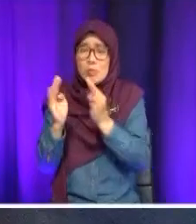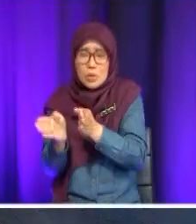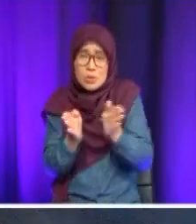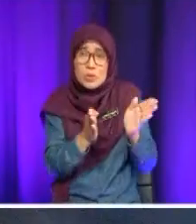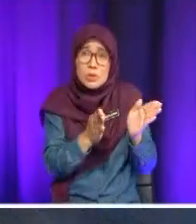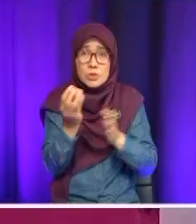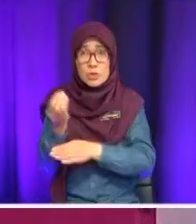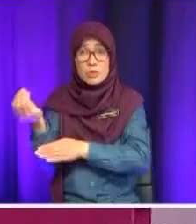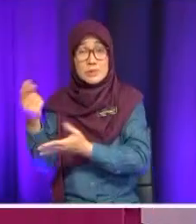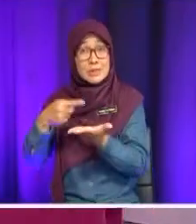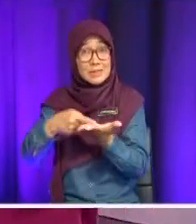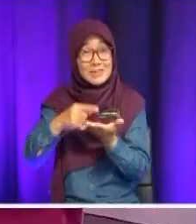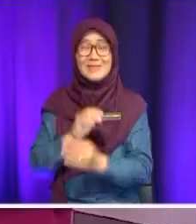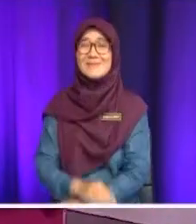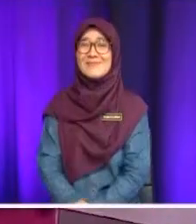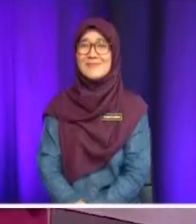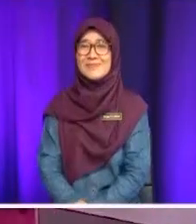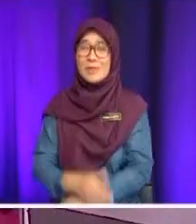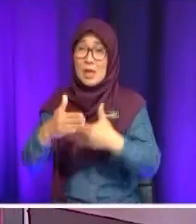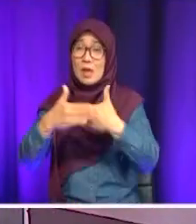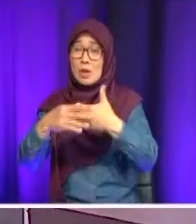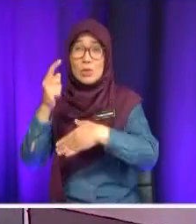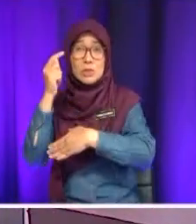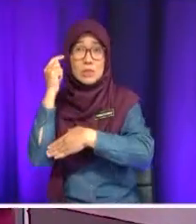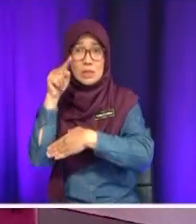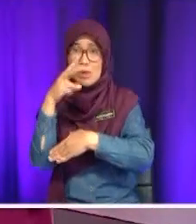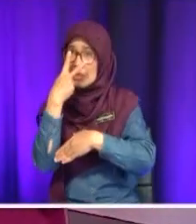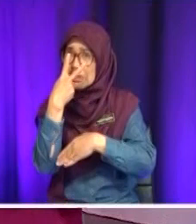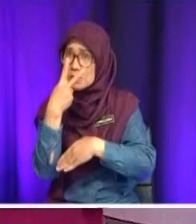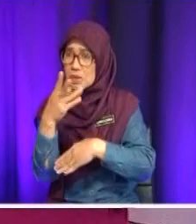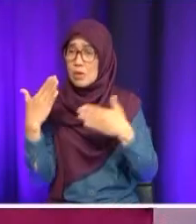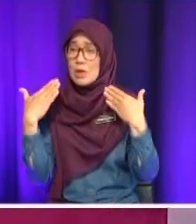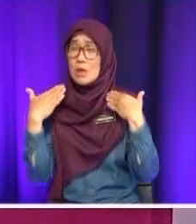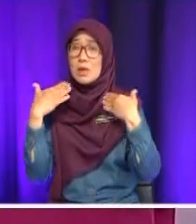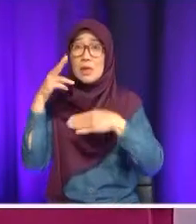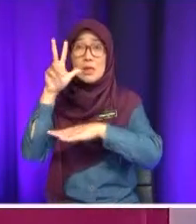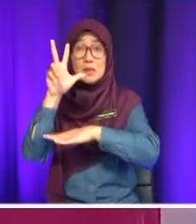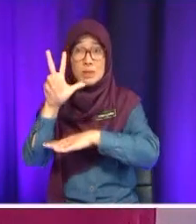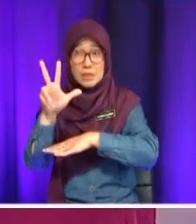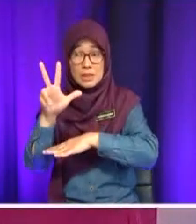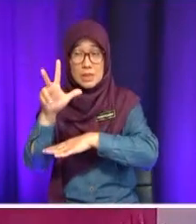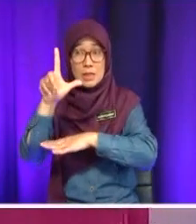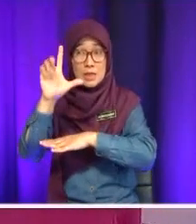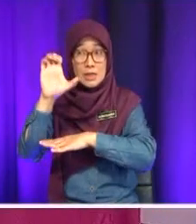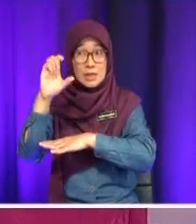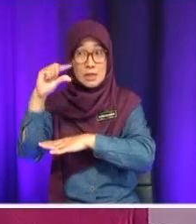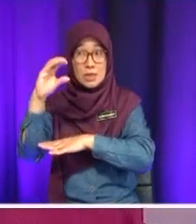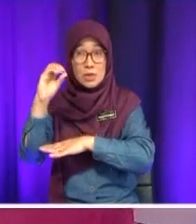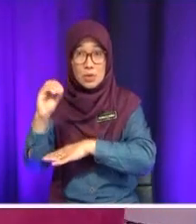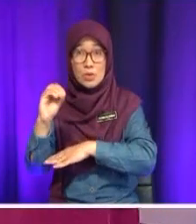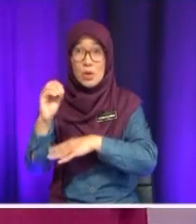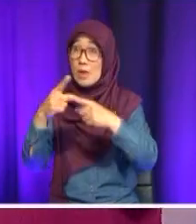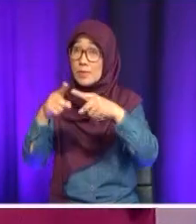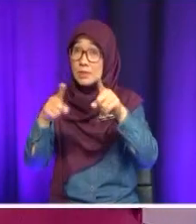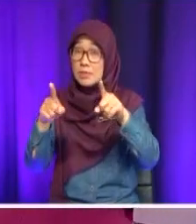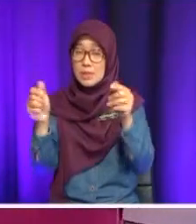kalau tadi masa awal-awal lewat masuk tadi ada tiga Lego berbahasa dengan susunan jadi